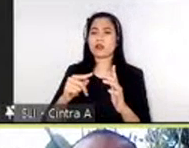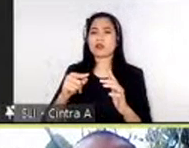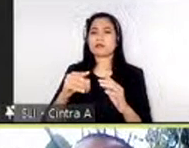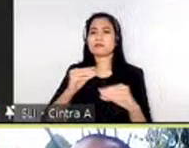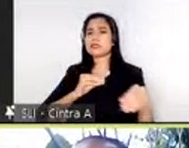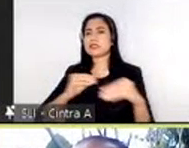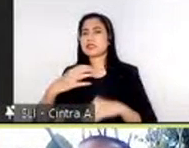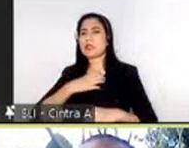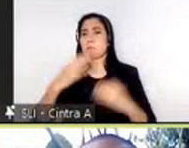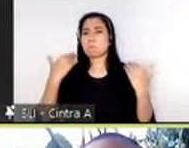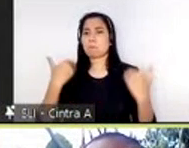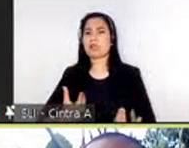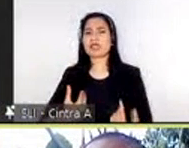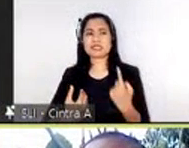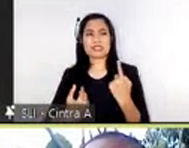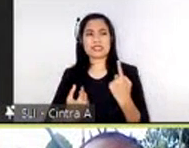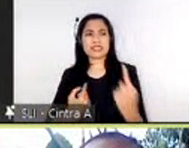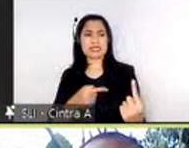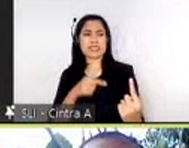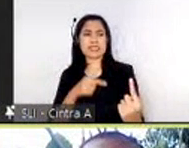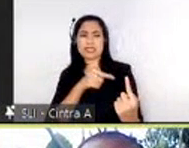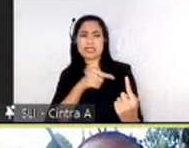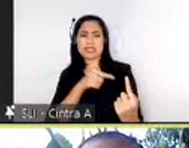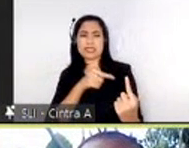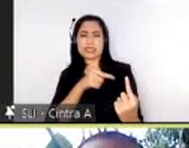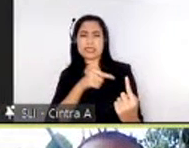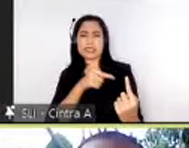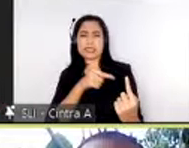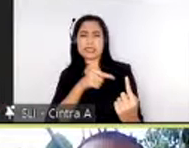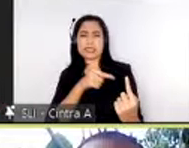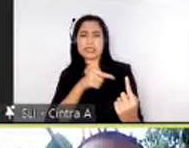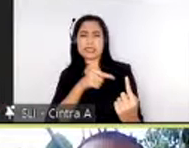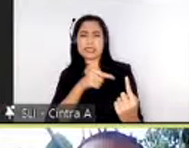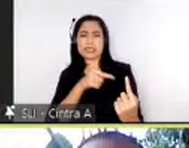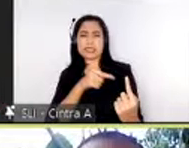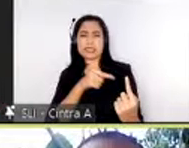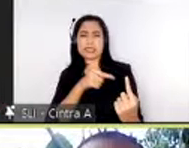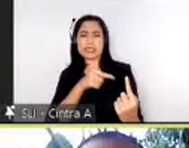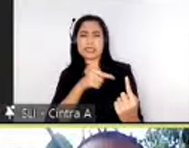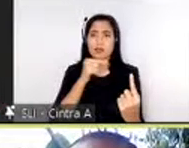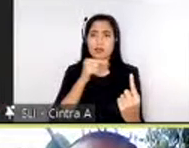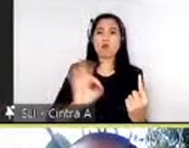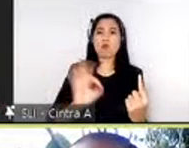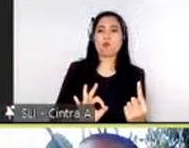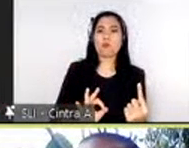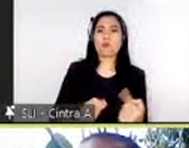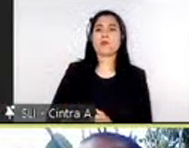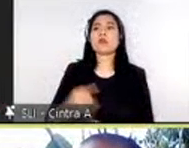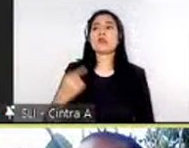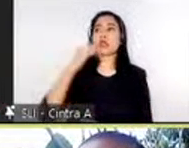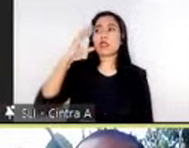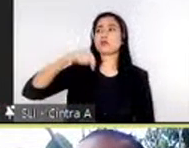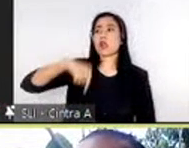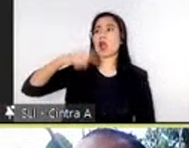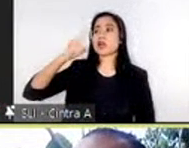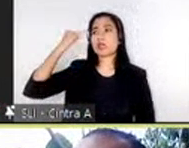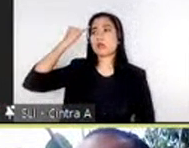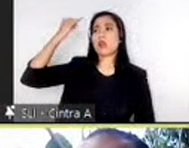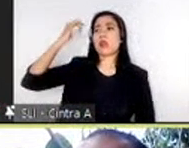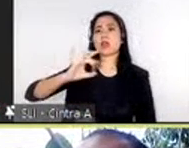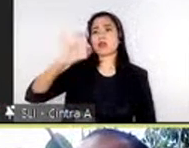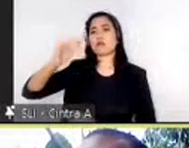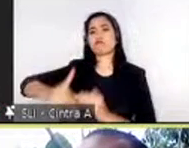berdiri sendiri nah kita tahu juga ee ternyata ada inisiatif lain yang sekarang sudah berjalan